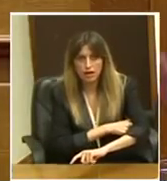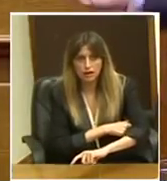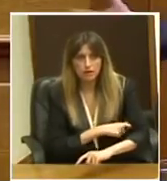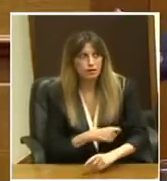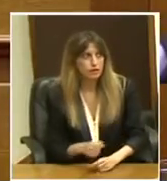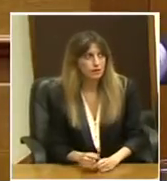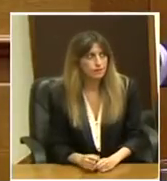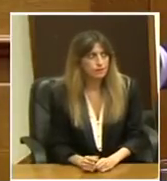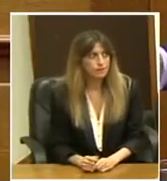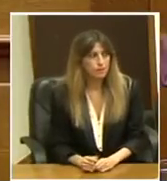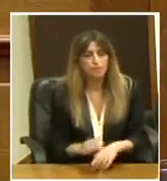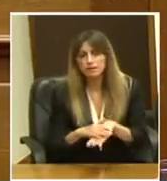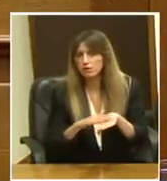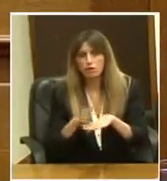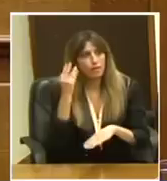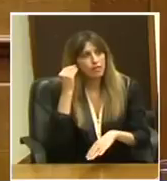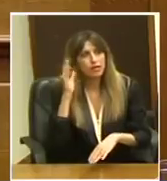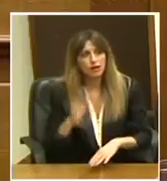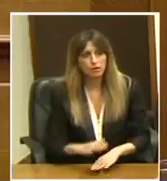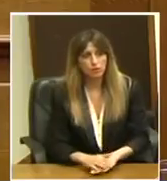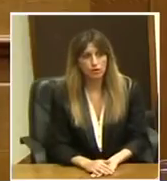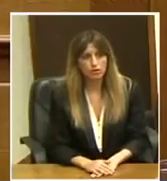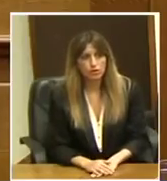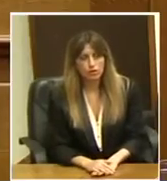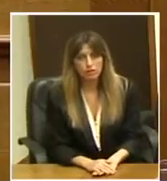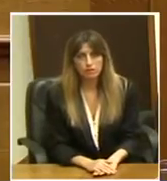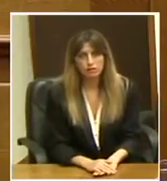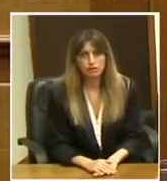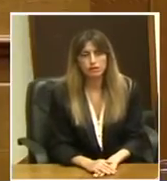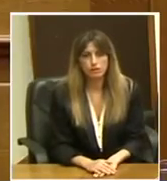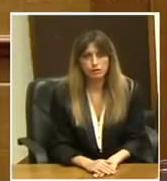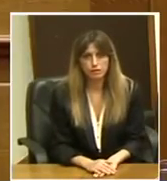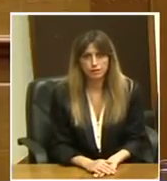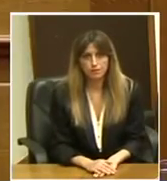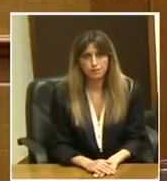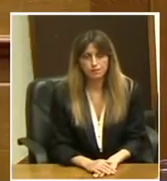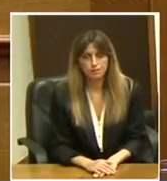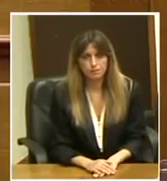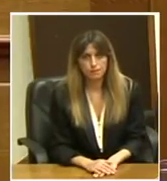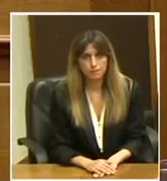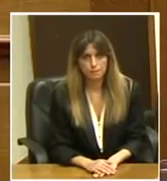γιατί αυτό είναι το διεθνές δίκαιο. Εκτός, όπως είπα, αν δεν το θέλετε. Πείτε το. Λοιπόν,